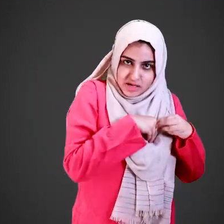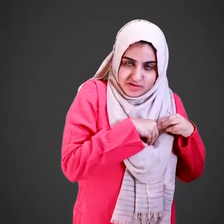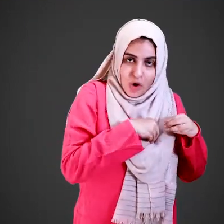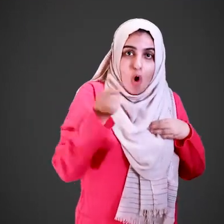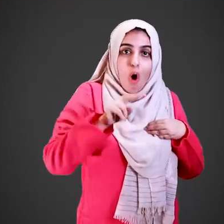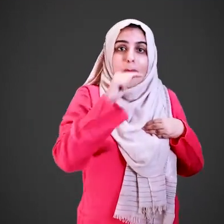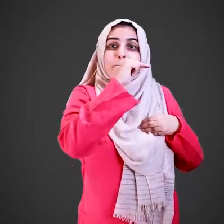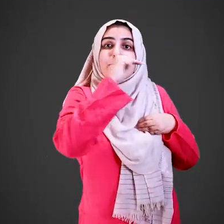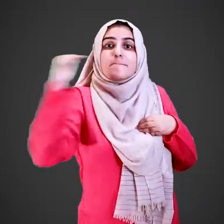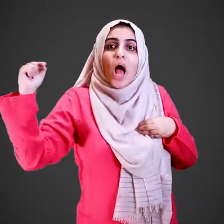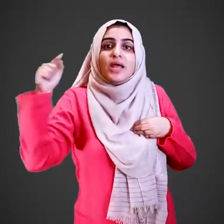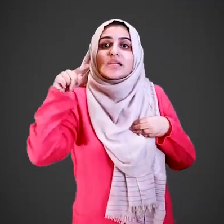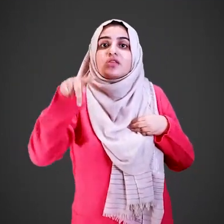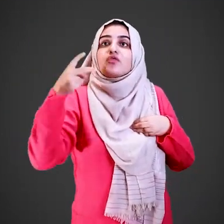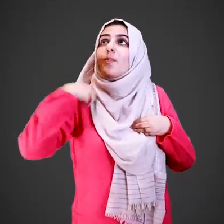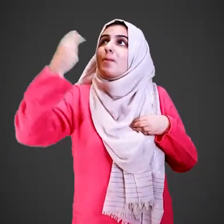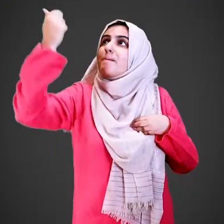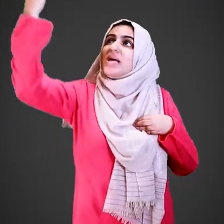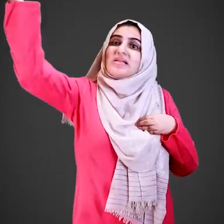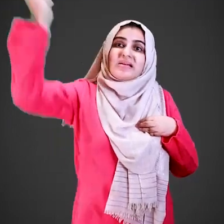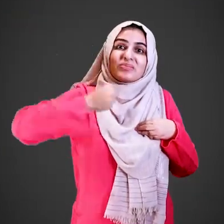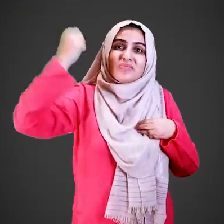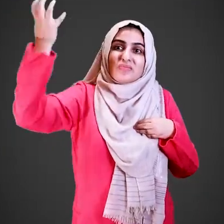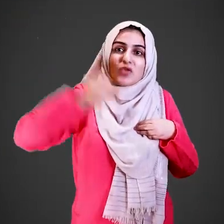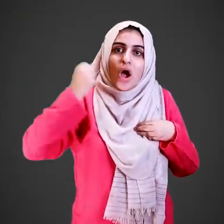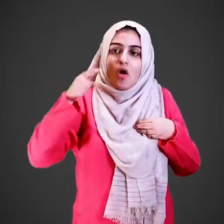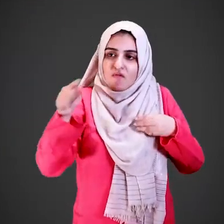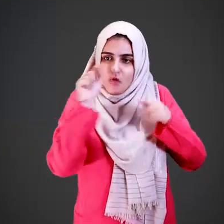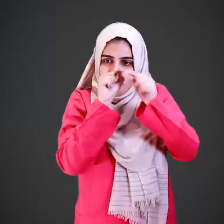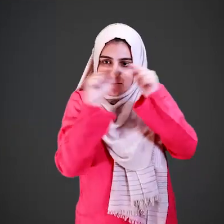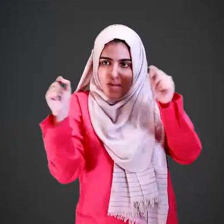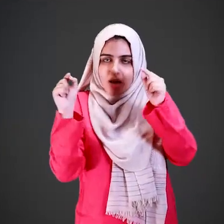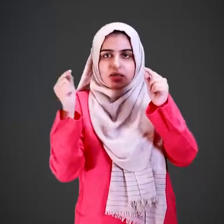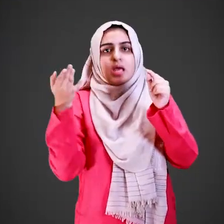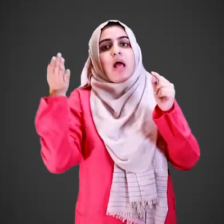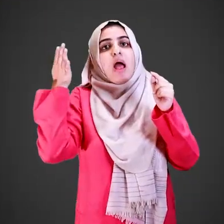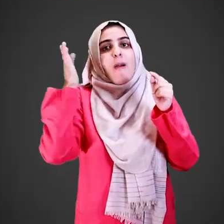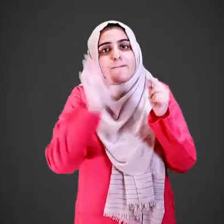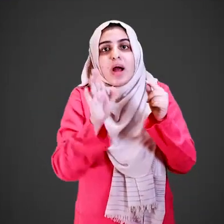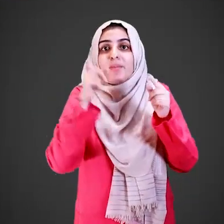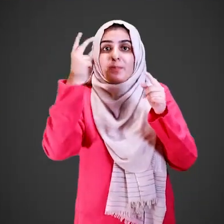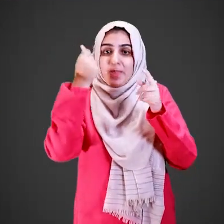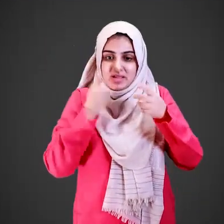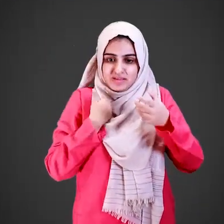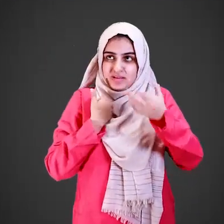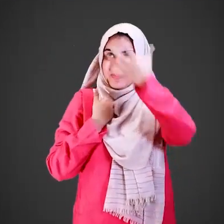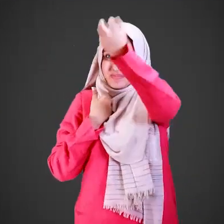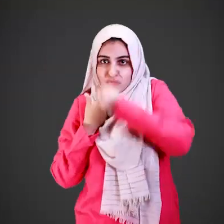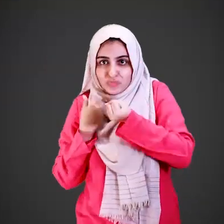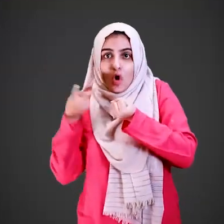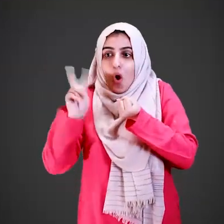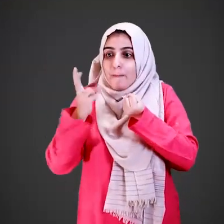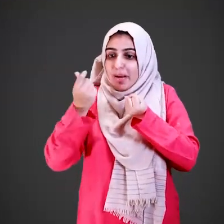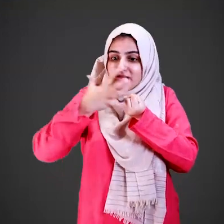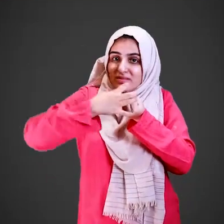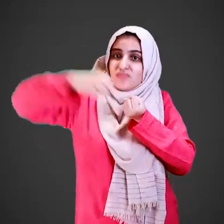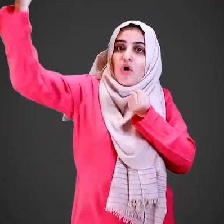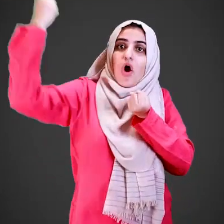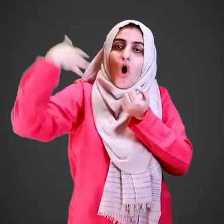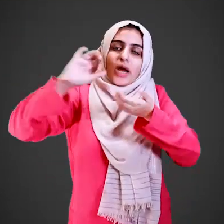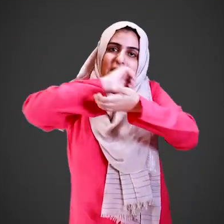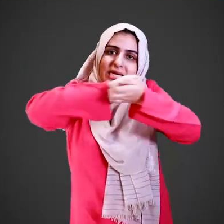तरक्याती मंसूबे बनते हैं या लोगों की फलाह व बहबूद पर गवर्नमेंट जो खर्च करती है वो, जमा जो नेट एक्सपोर्ट हैं, यानी